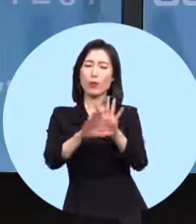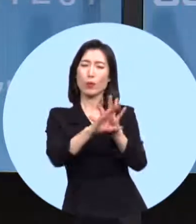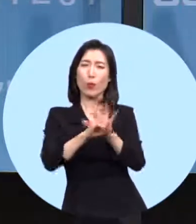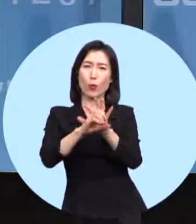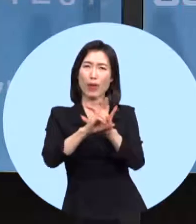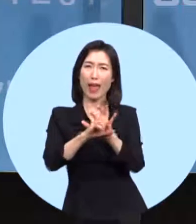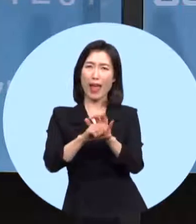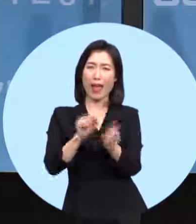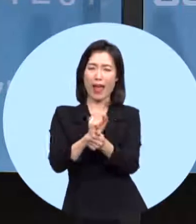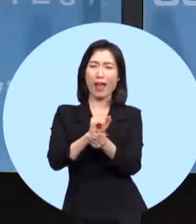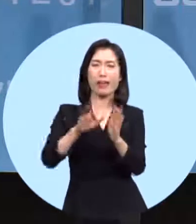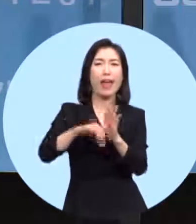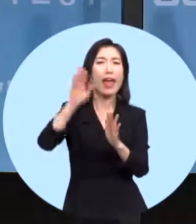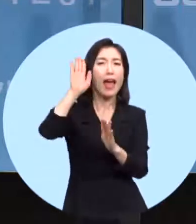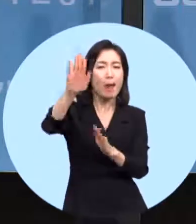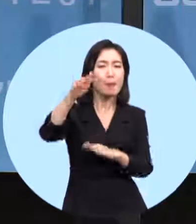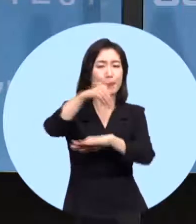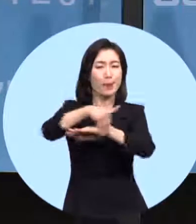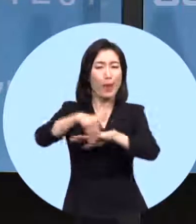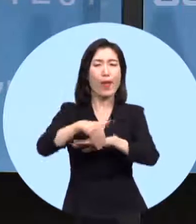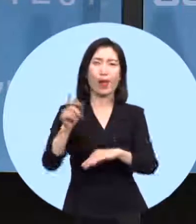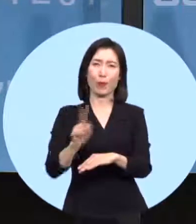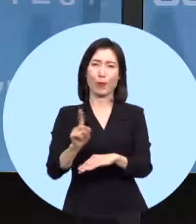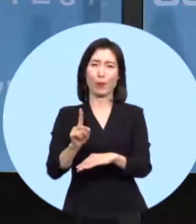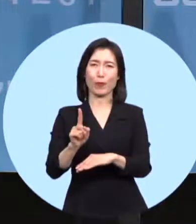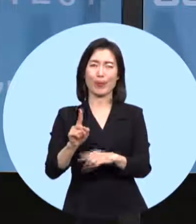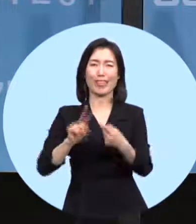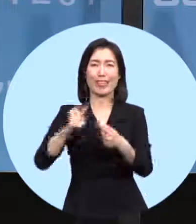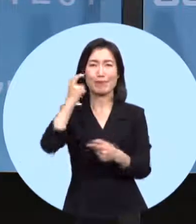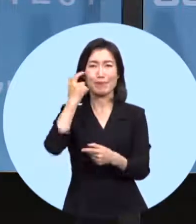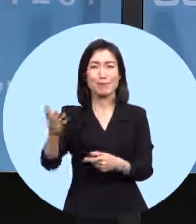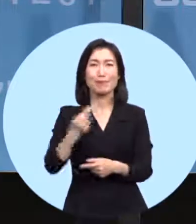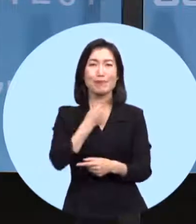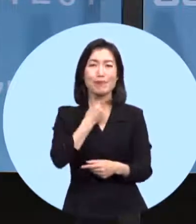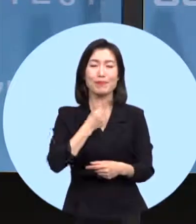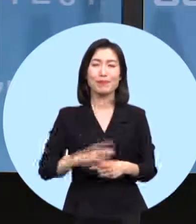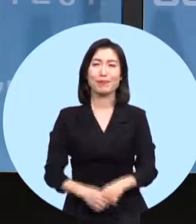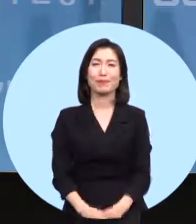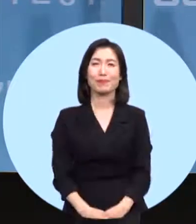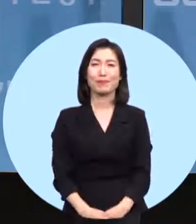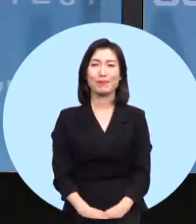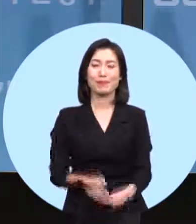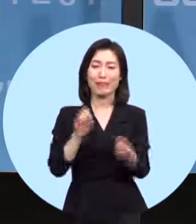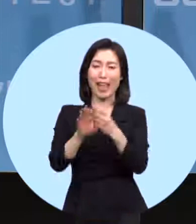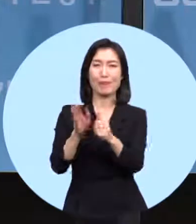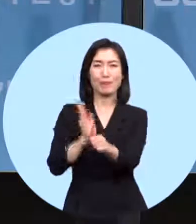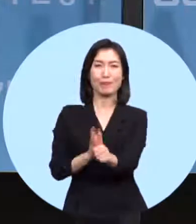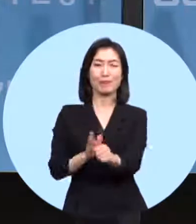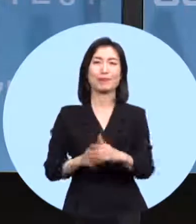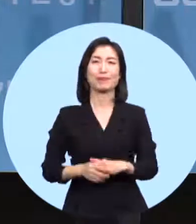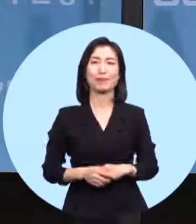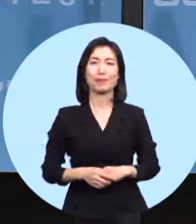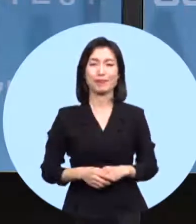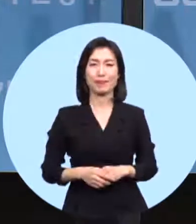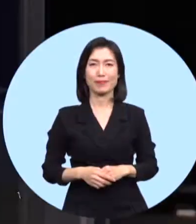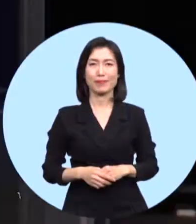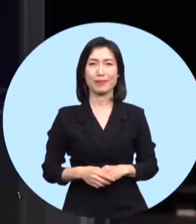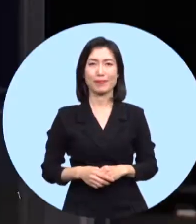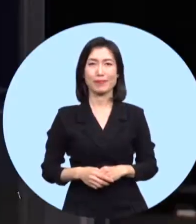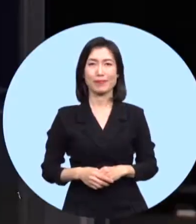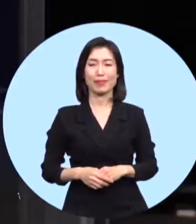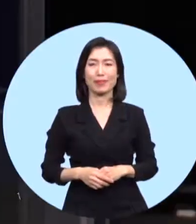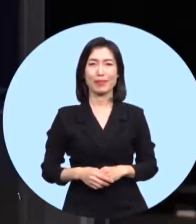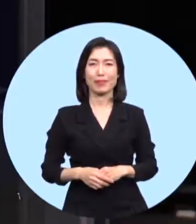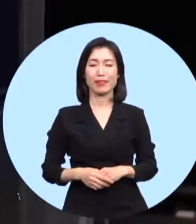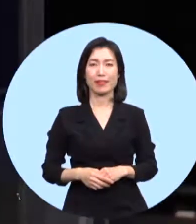우리 국평원의 계획이 무엇인지 어떤 계획 갖고 계신지 그런 의견을 여쭤보셨습니다. 예, 말씀 부탁드리겠습니다.